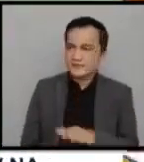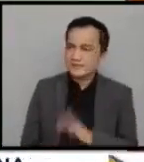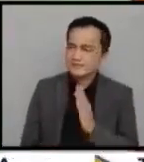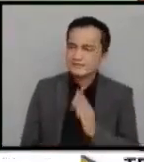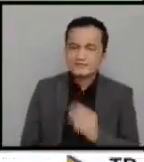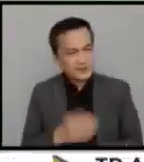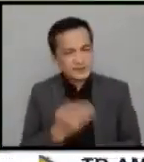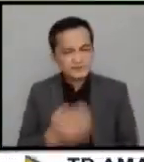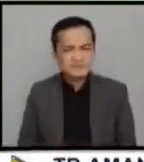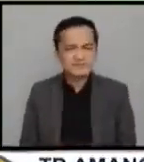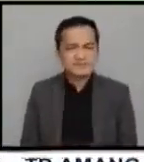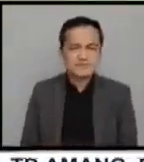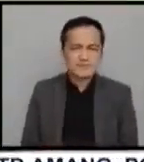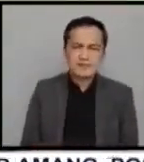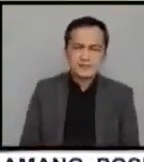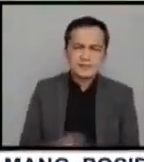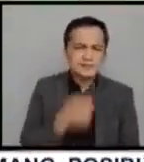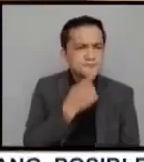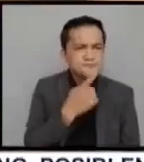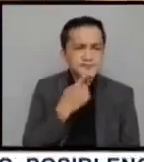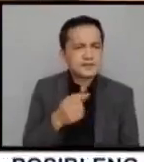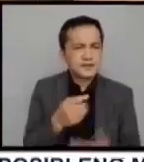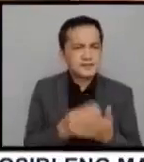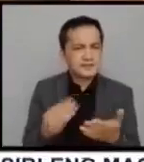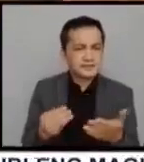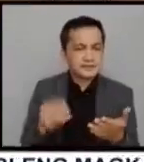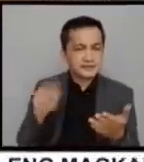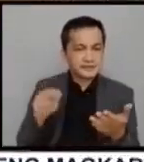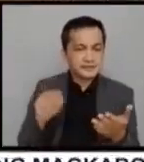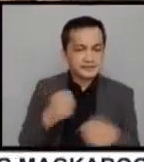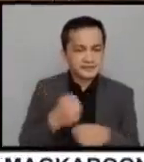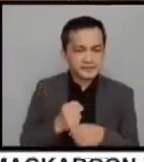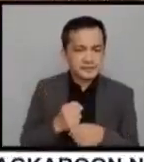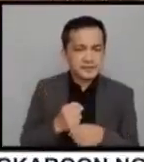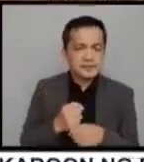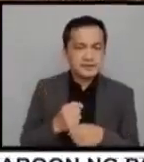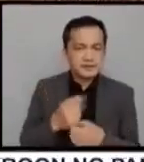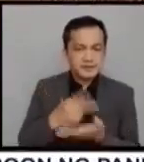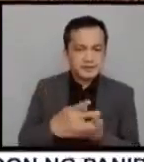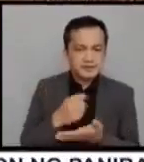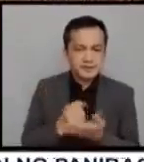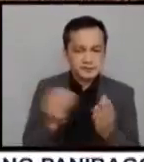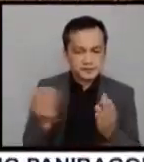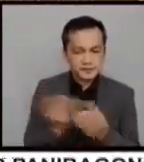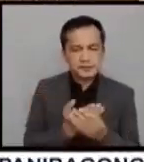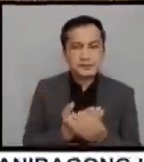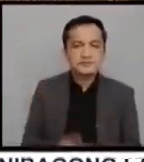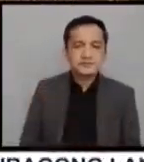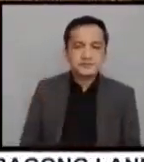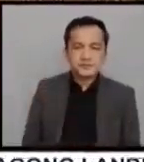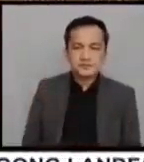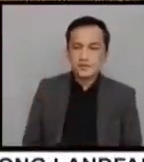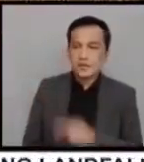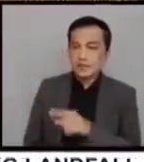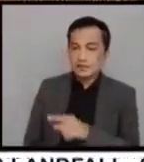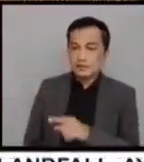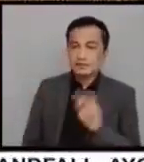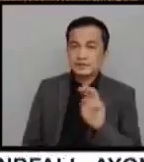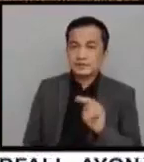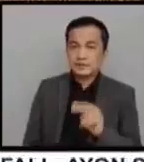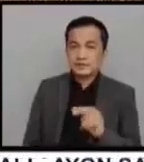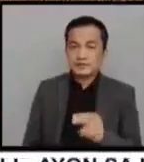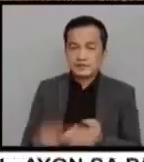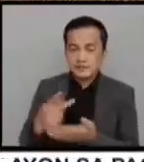Ano ba itong mga materials na kakailanganin natin para makagawa ng passport holder? Ayun. So, kailangan po natin first yung passport